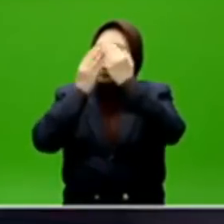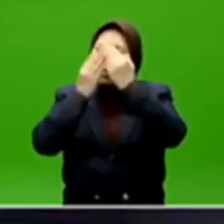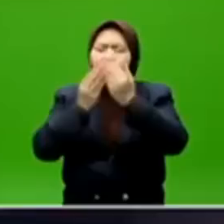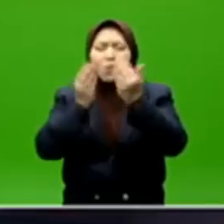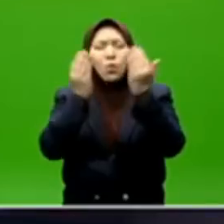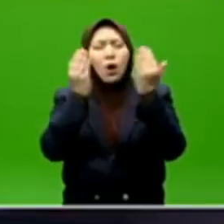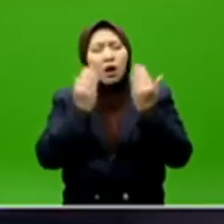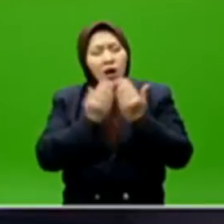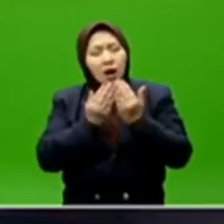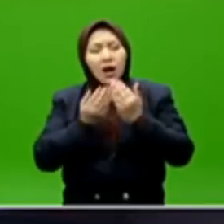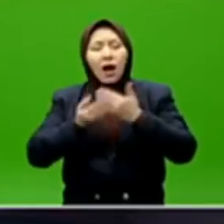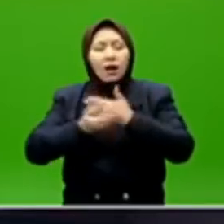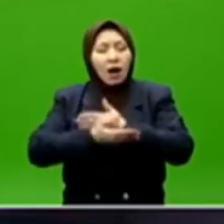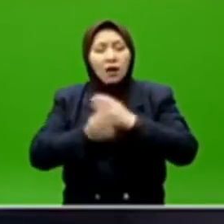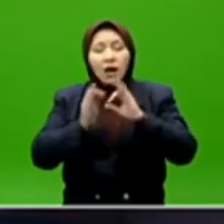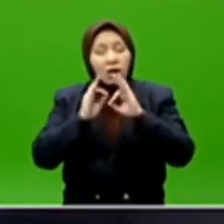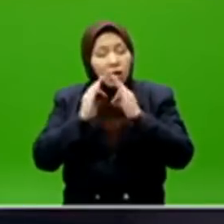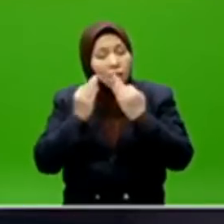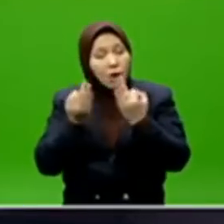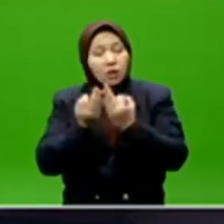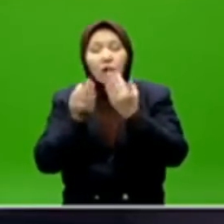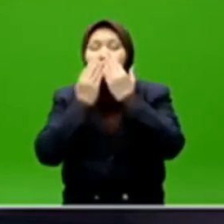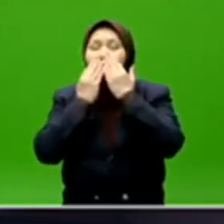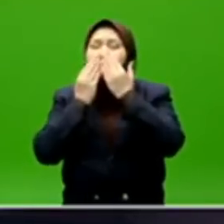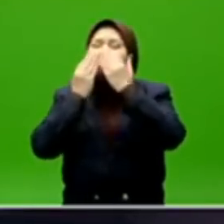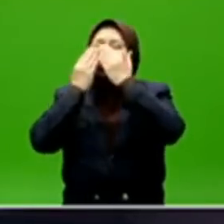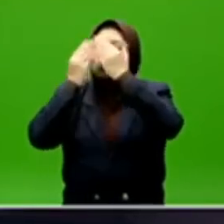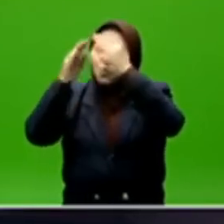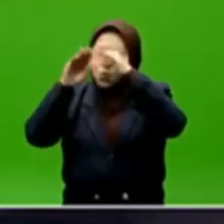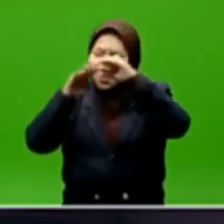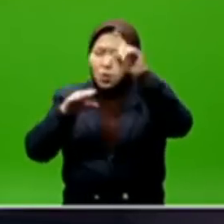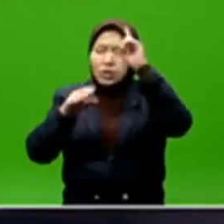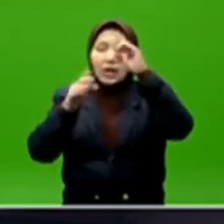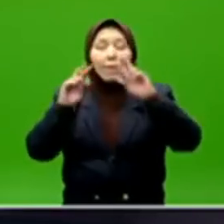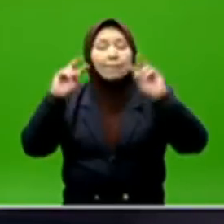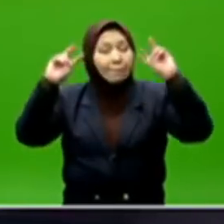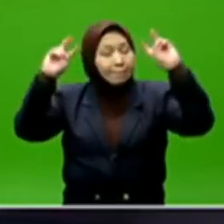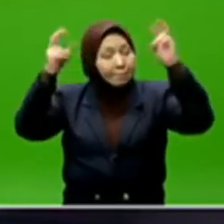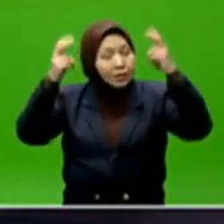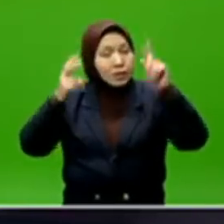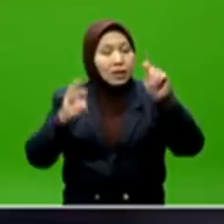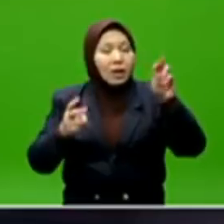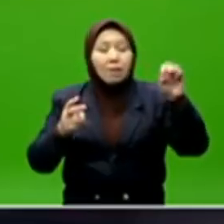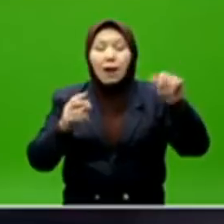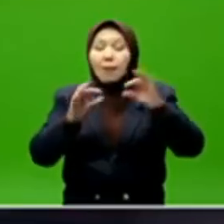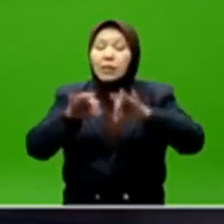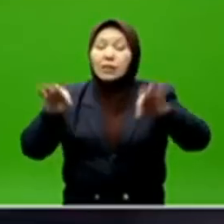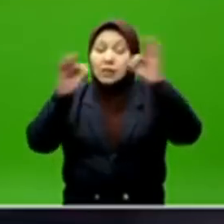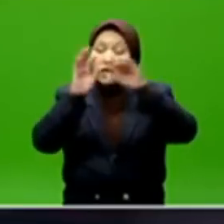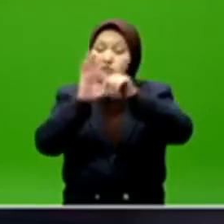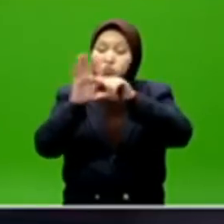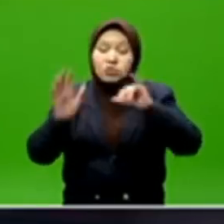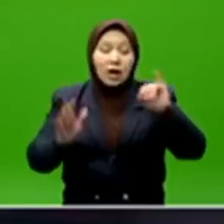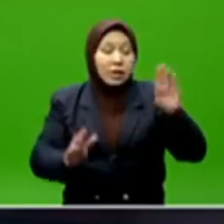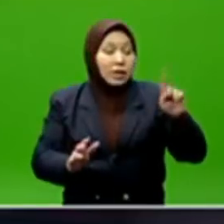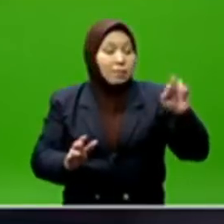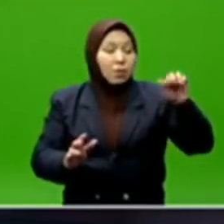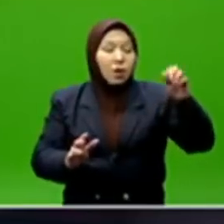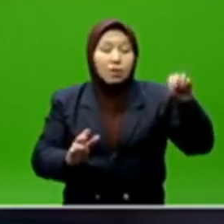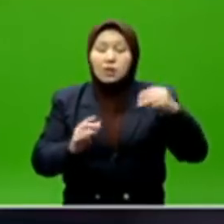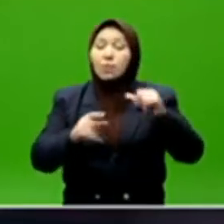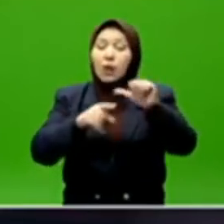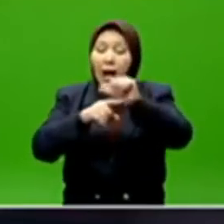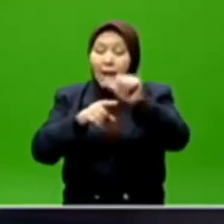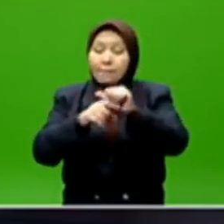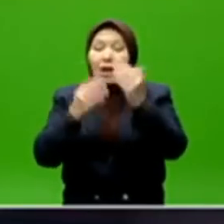anak dan juga keluarga yang bersyukur, dan inilah antara tema penting surah Ibrahim yang kita boleh amalkan doa ini